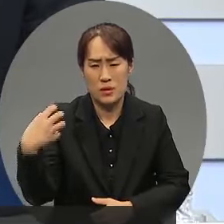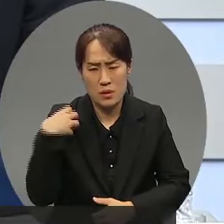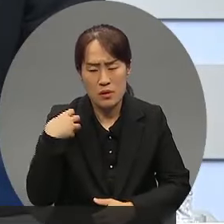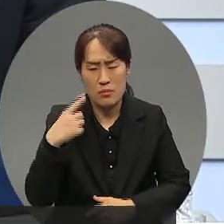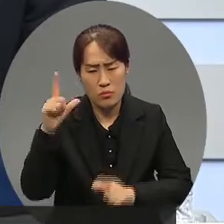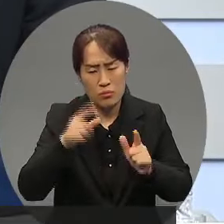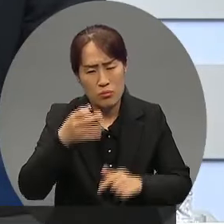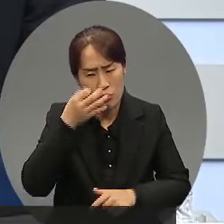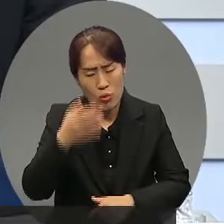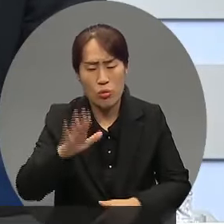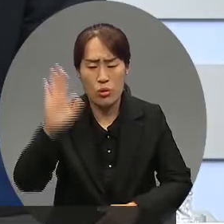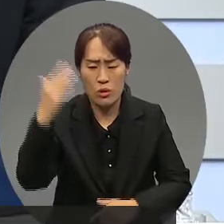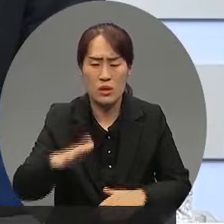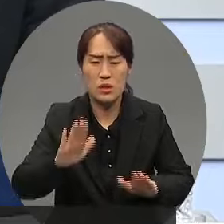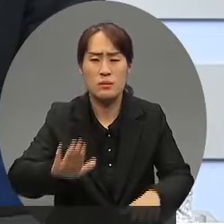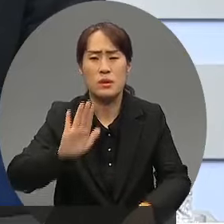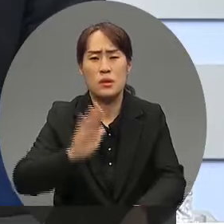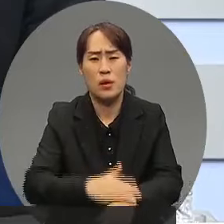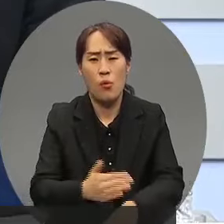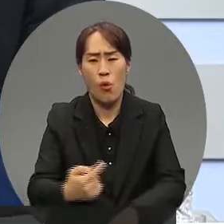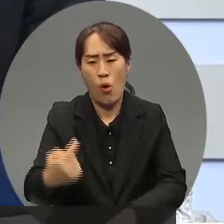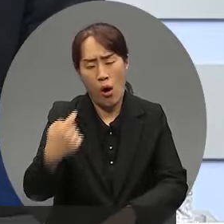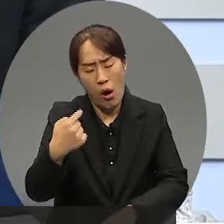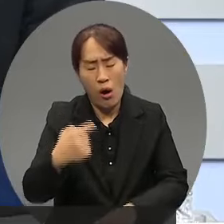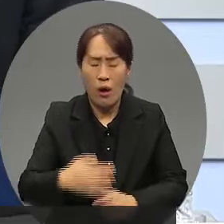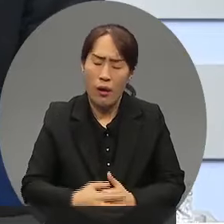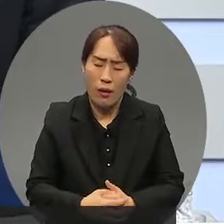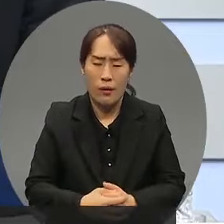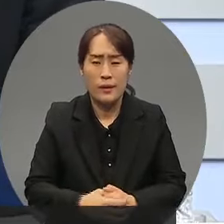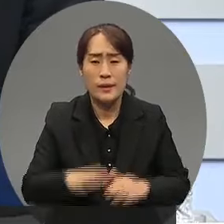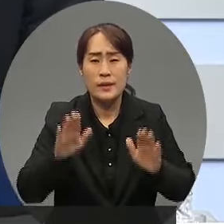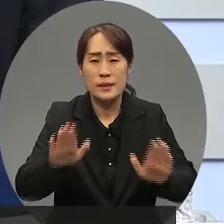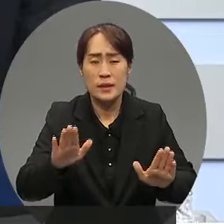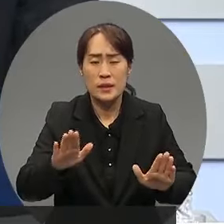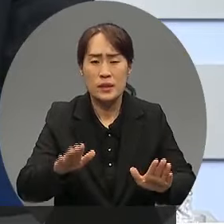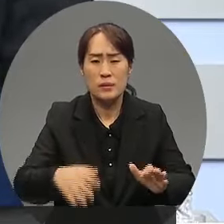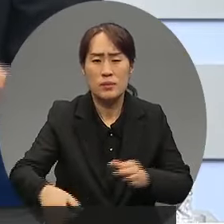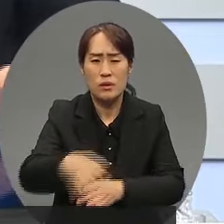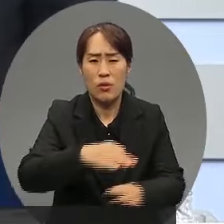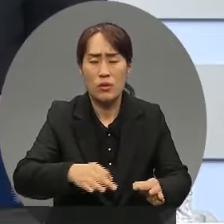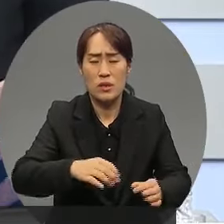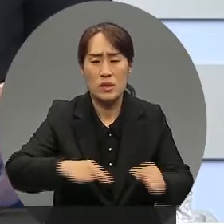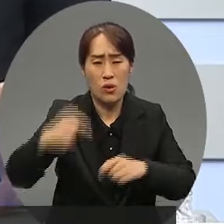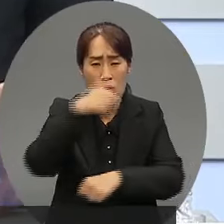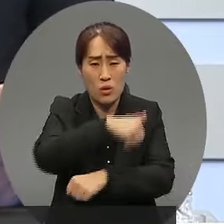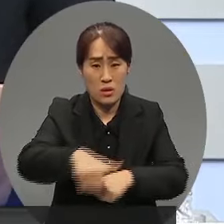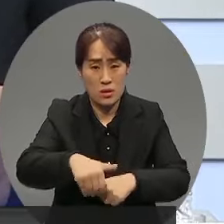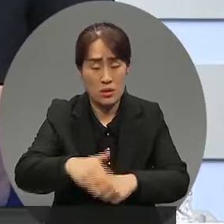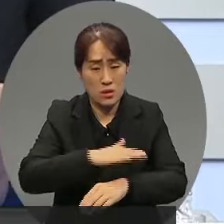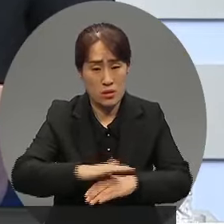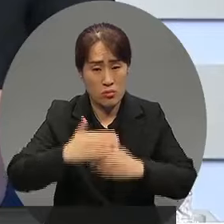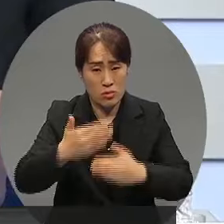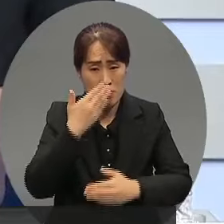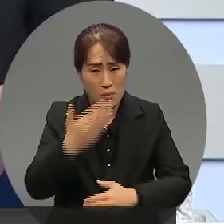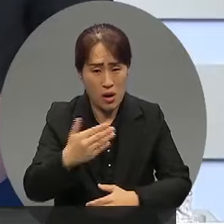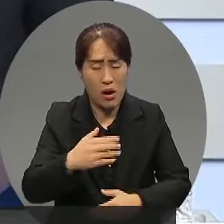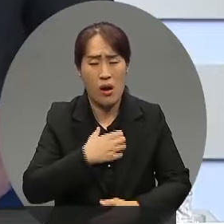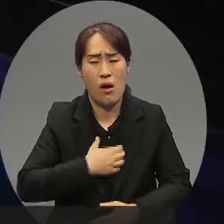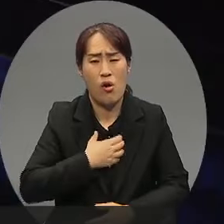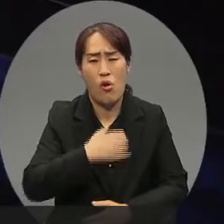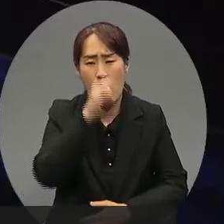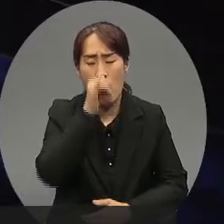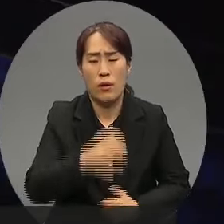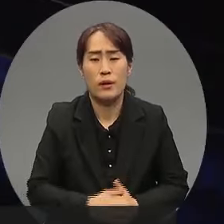되는데 아직도 남탓을 하고 있으니이 정말이 경제정책이 제대로 갈 수 있을까 참